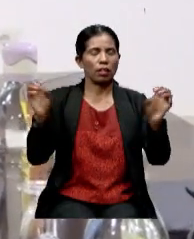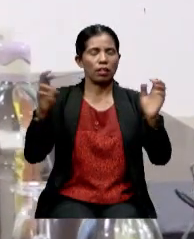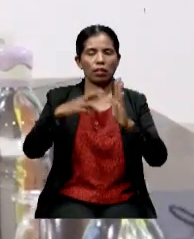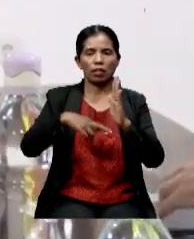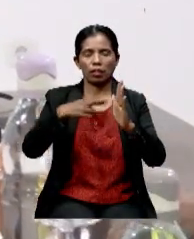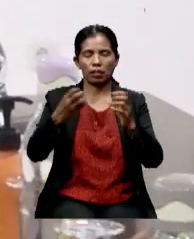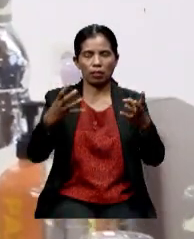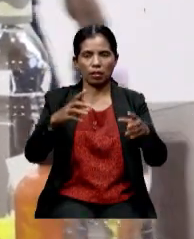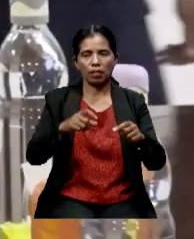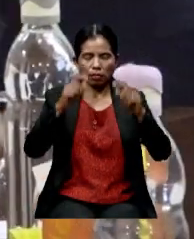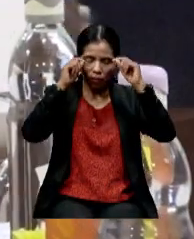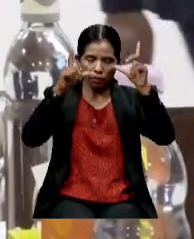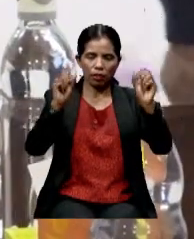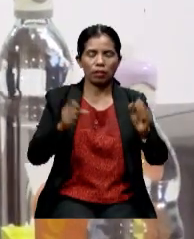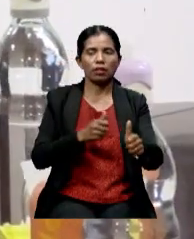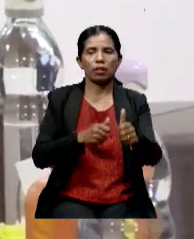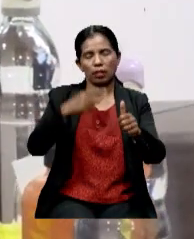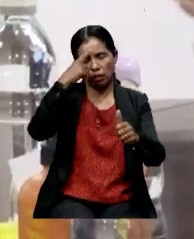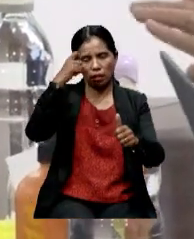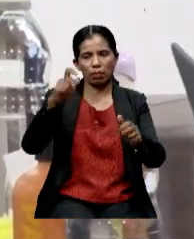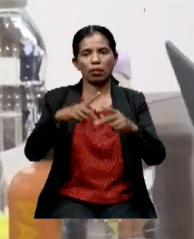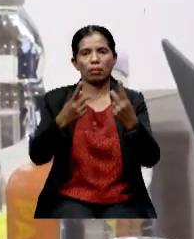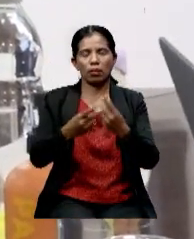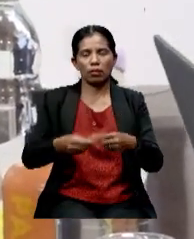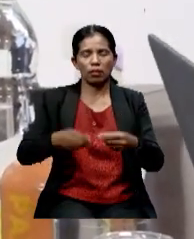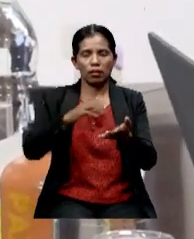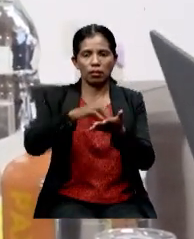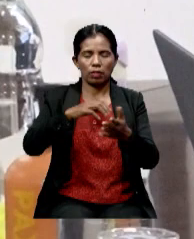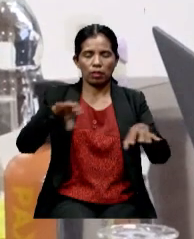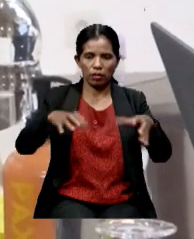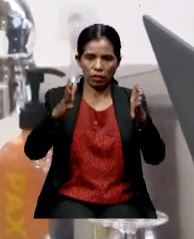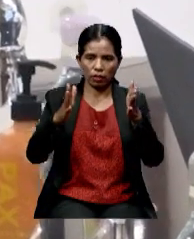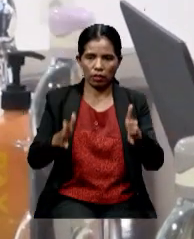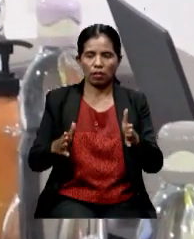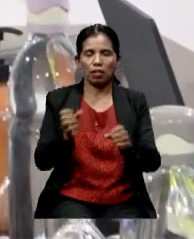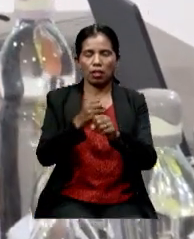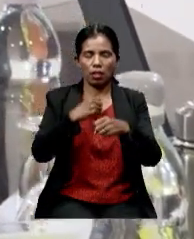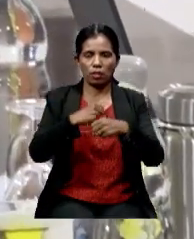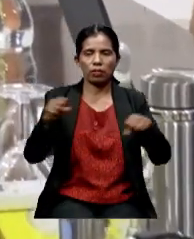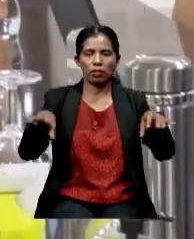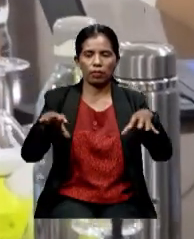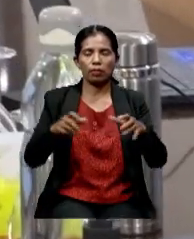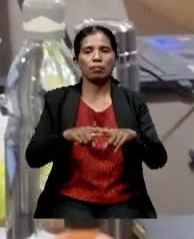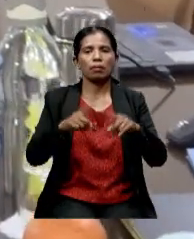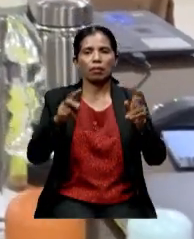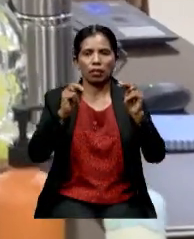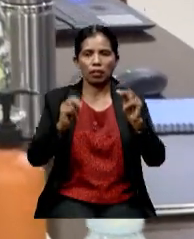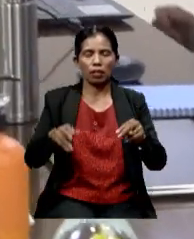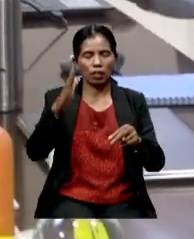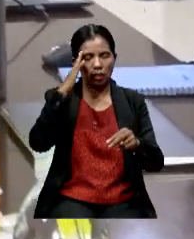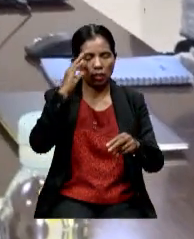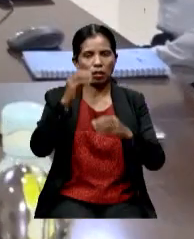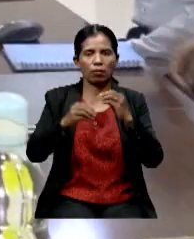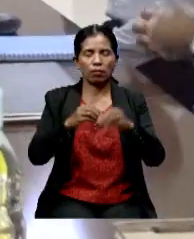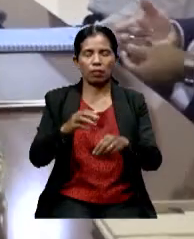atu Timoruan sira tengki priense tama kompanyia Nemos fo trenamento ba traveldor sira molok halau serviso. Mai be tengki hakunyesimento ituan